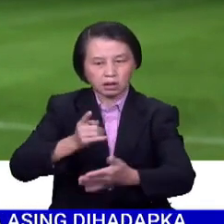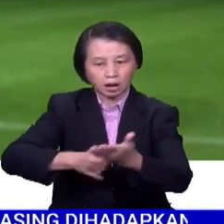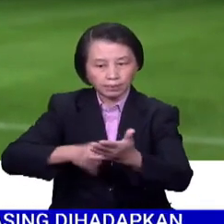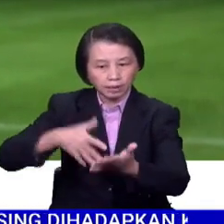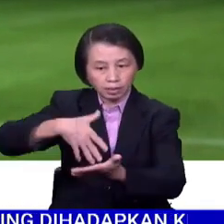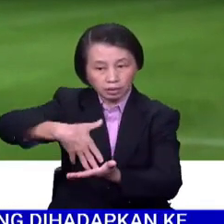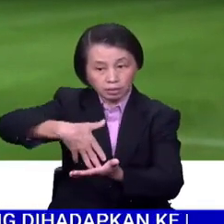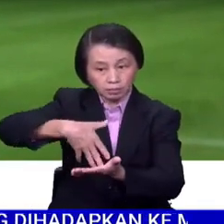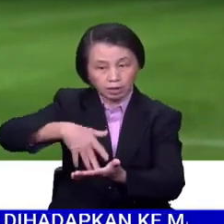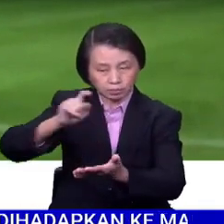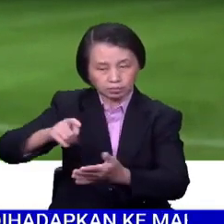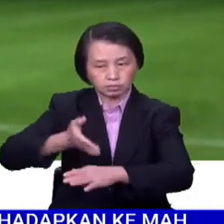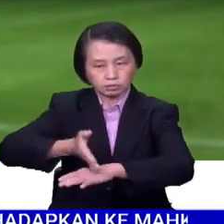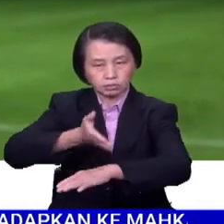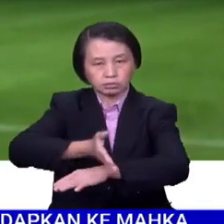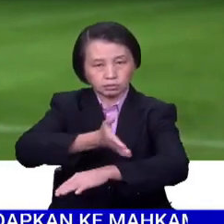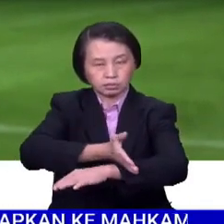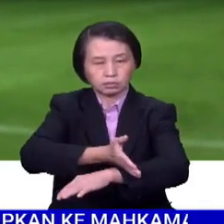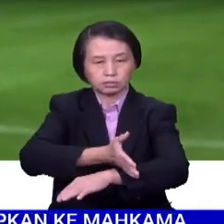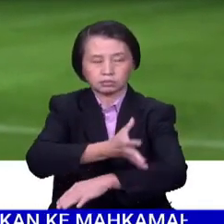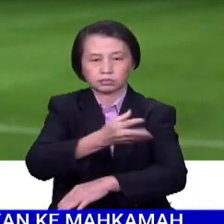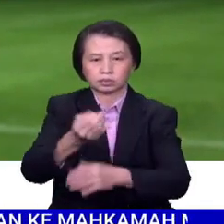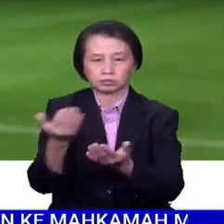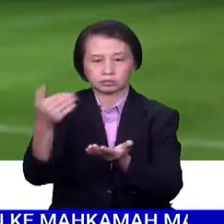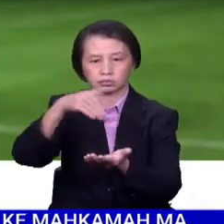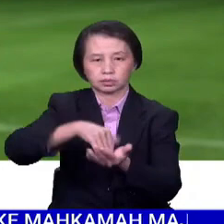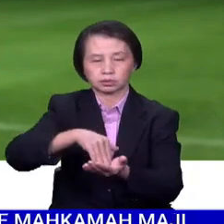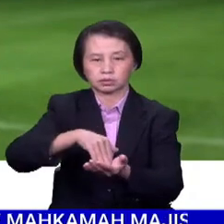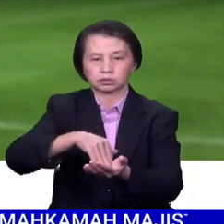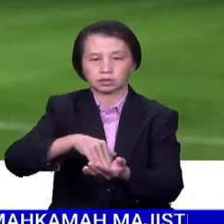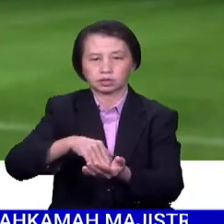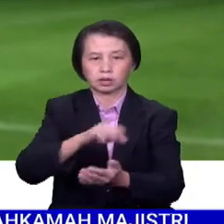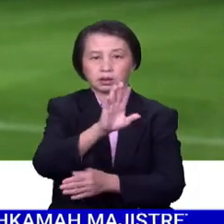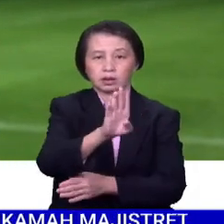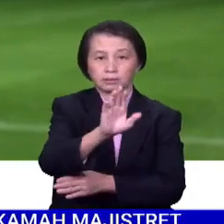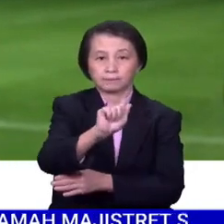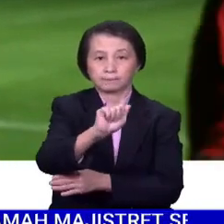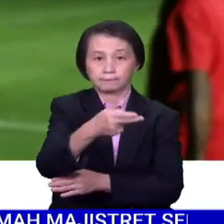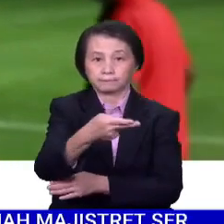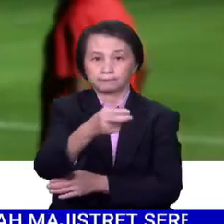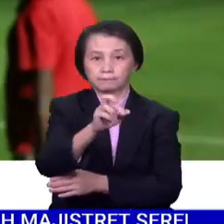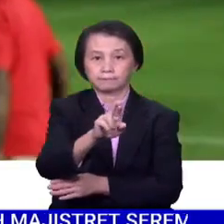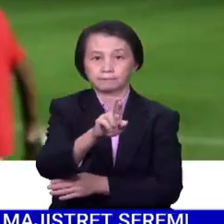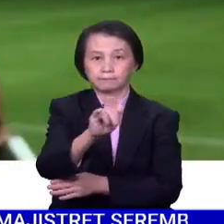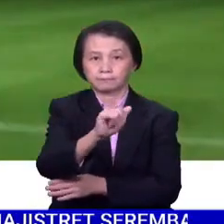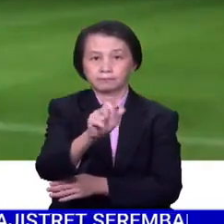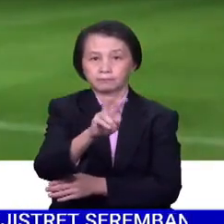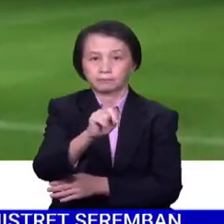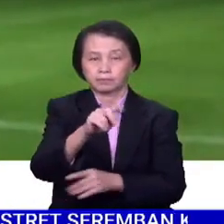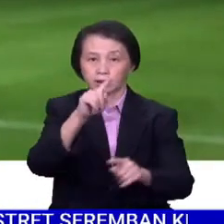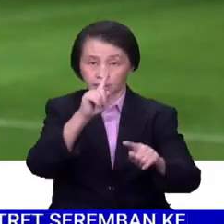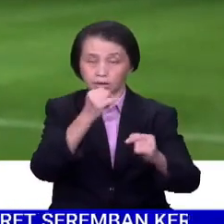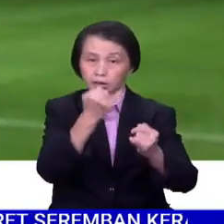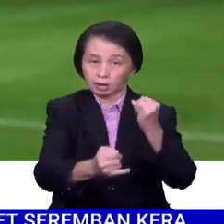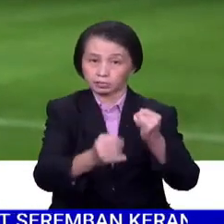kelemahan kita dan again lawan Bahrain adalah anggota test match yang terakhir. Kita